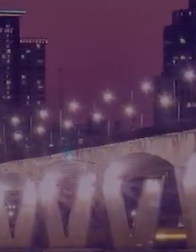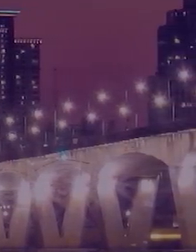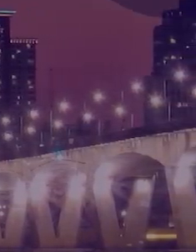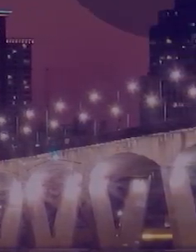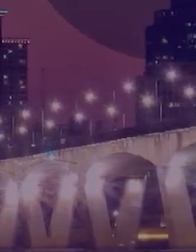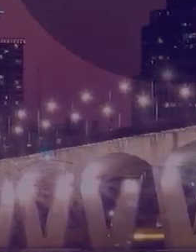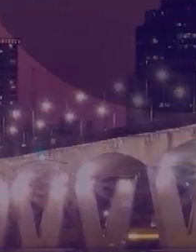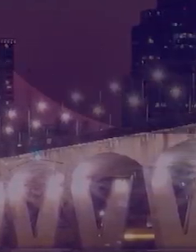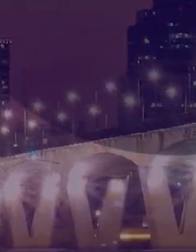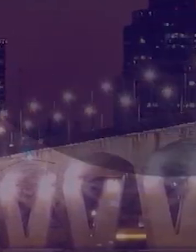n